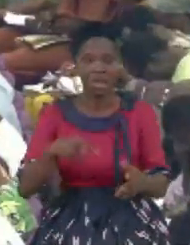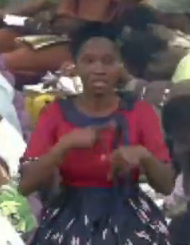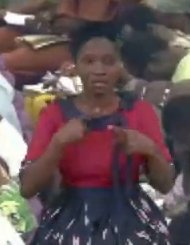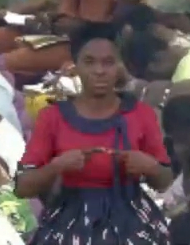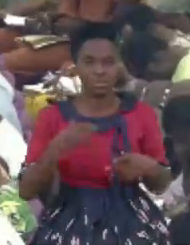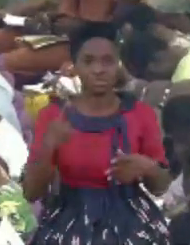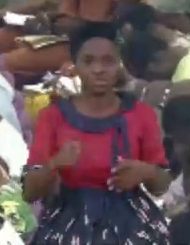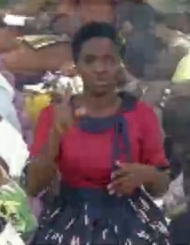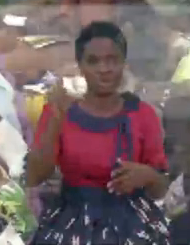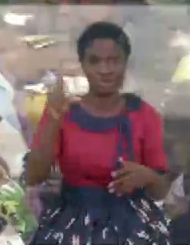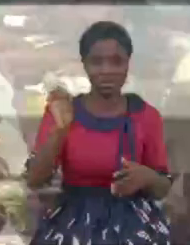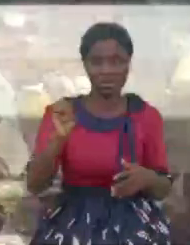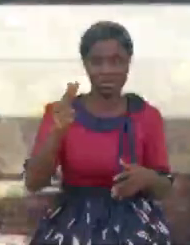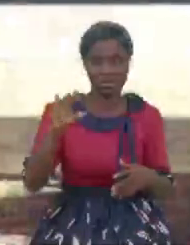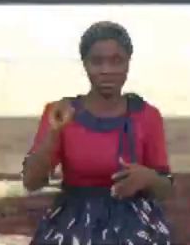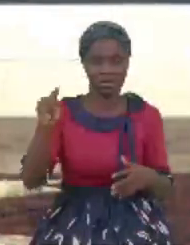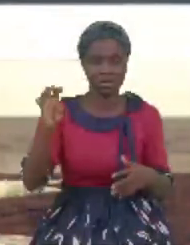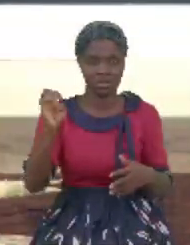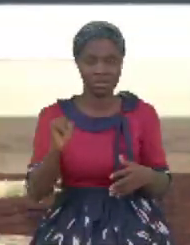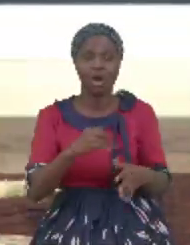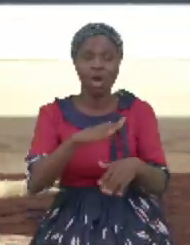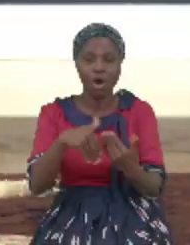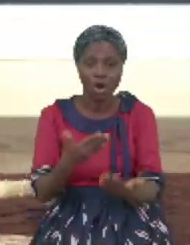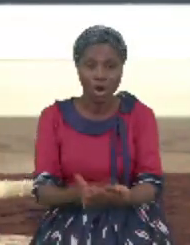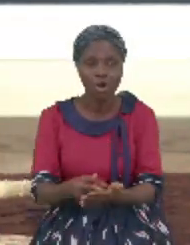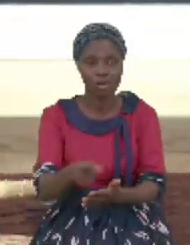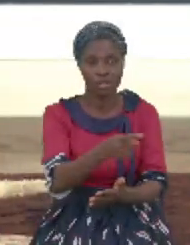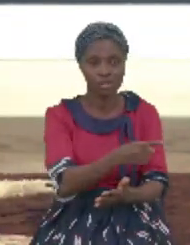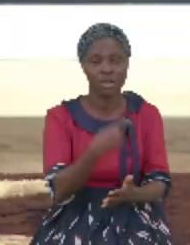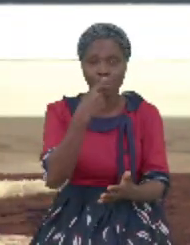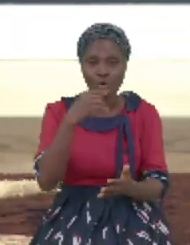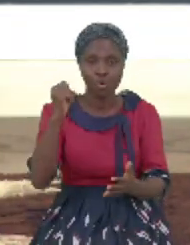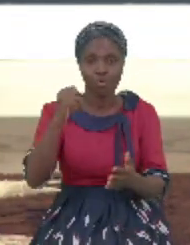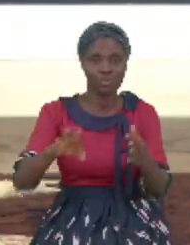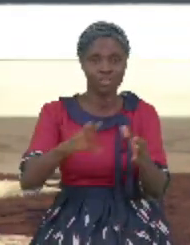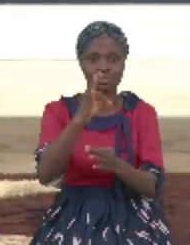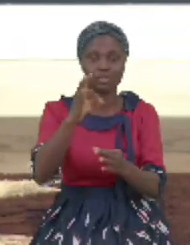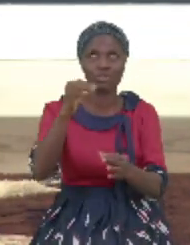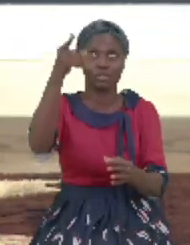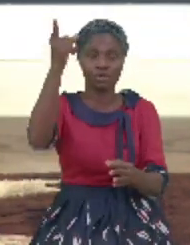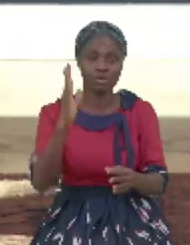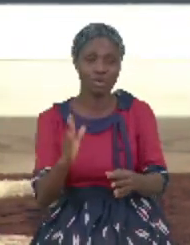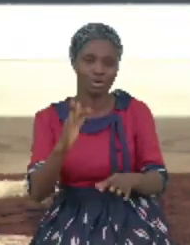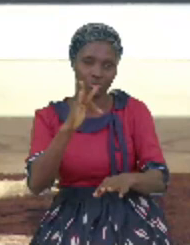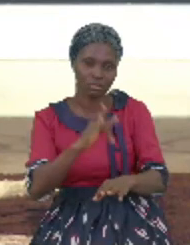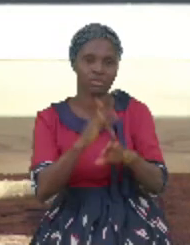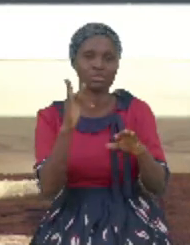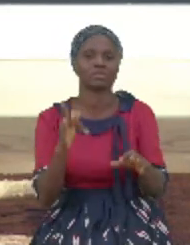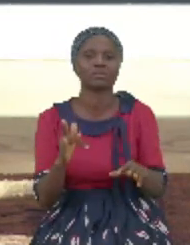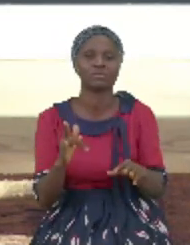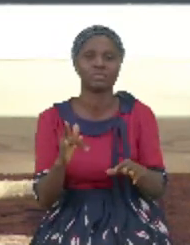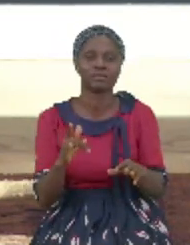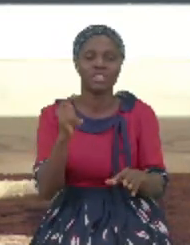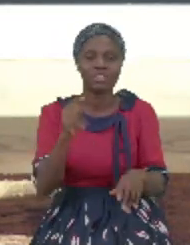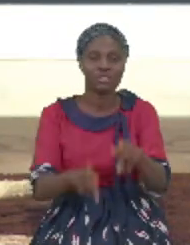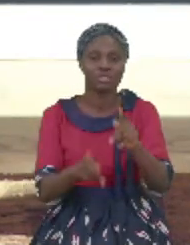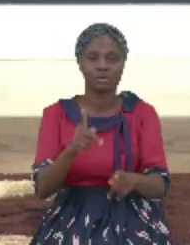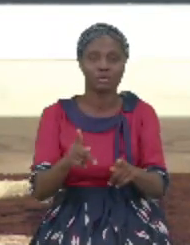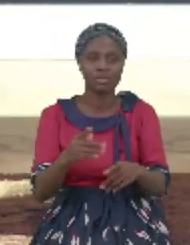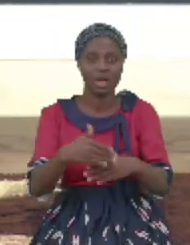lévites, tout ce dont Dieu réveilla l'esprit, la même chose. Les